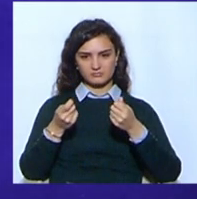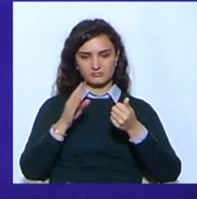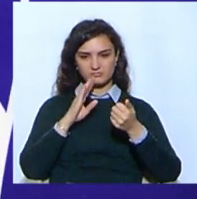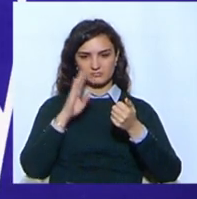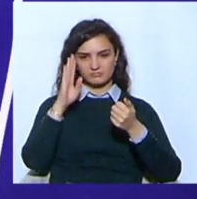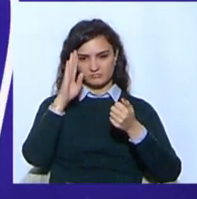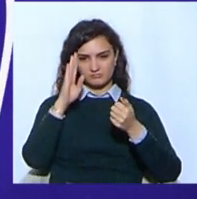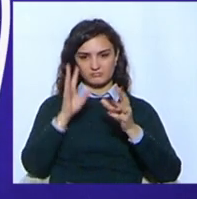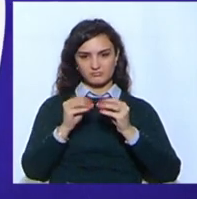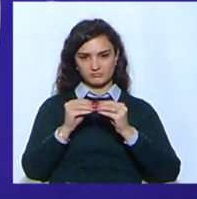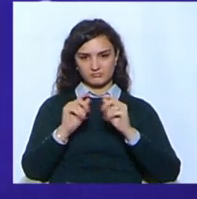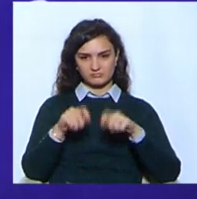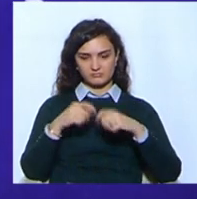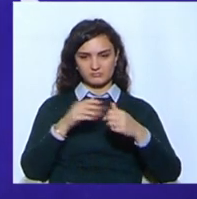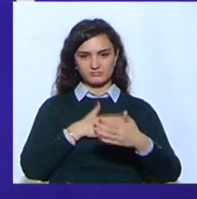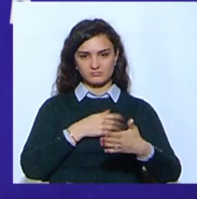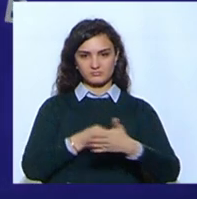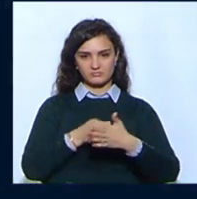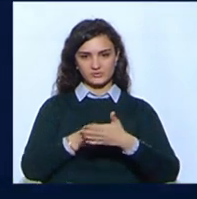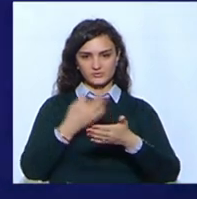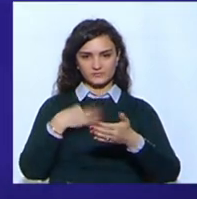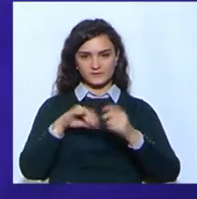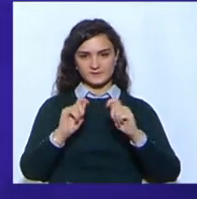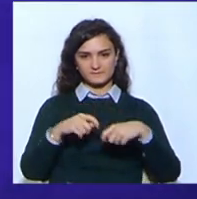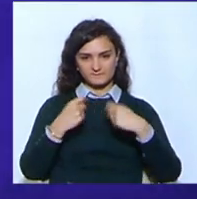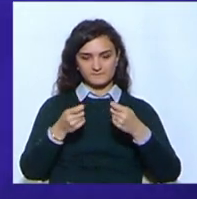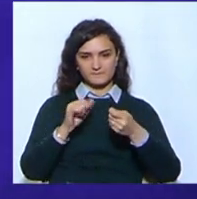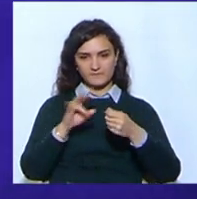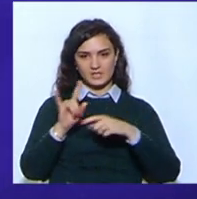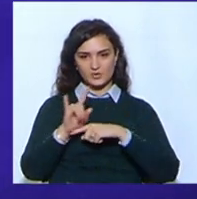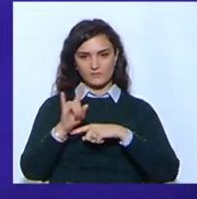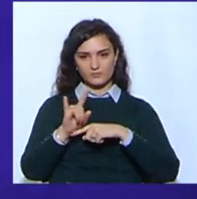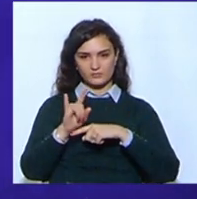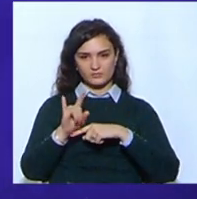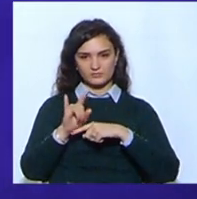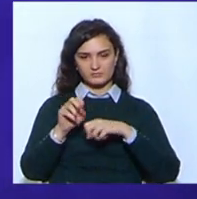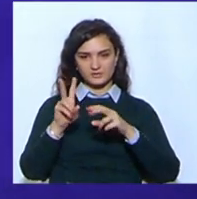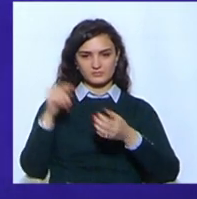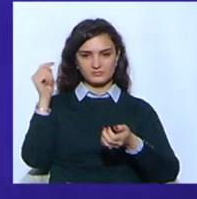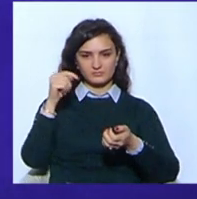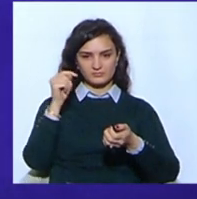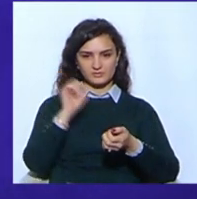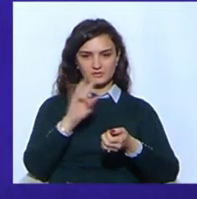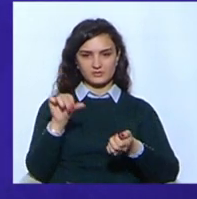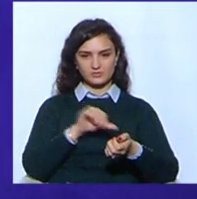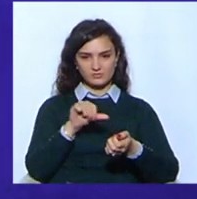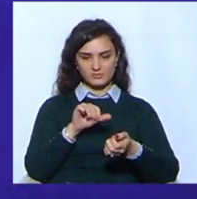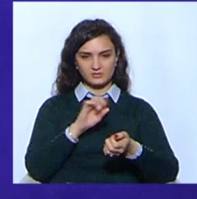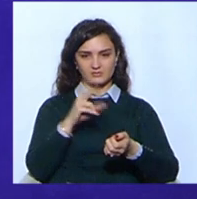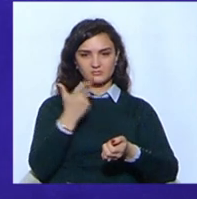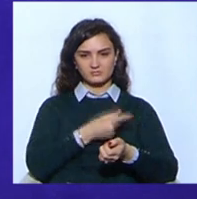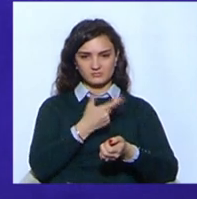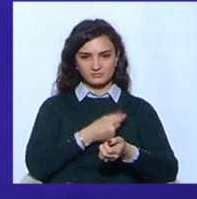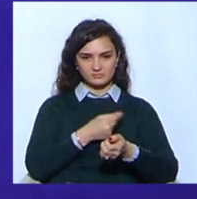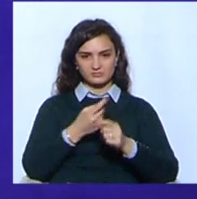სქესობრივ პარტნიორს, დედიდან შვილს. ან ხელოვნურად, ინტრავენური ნარკომანიის, სისხლის